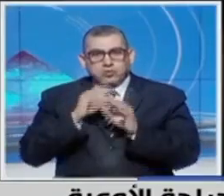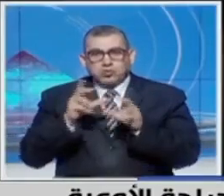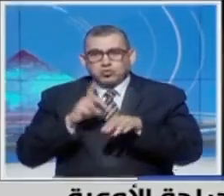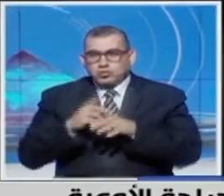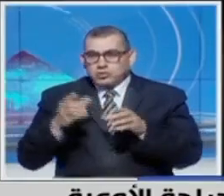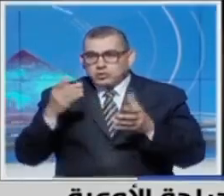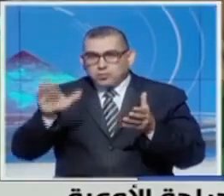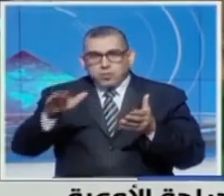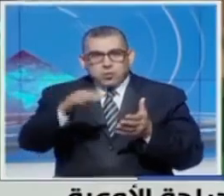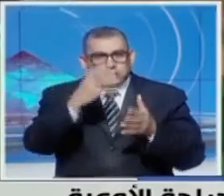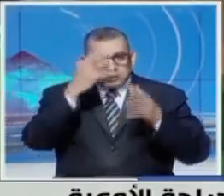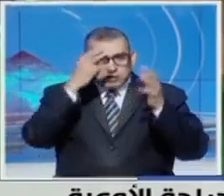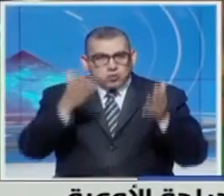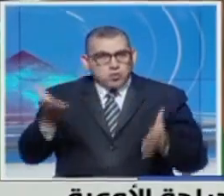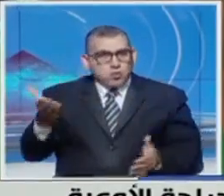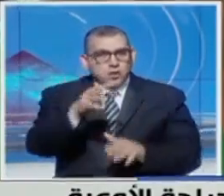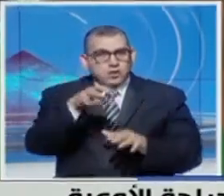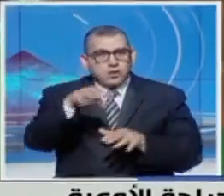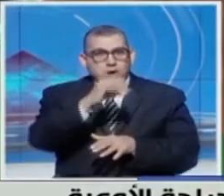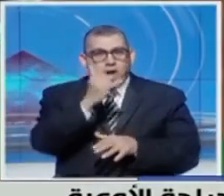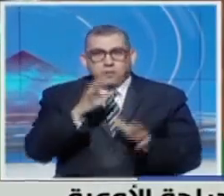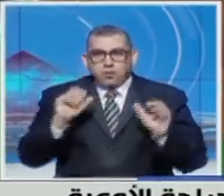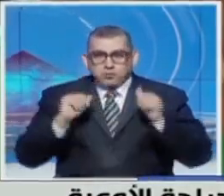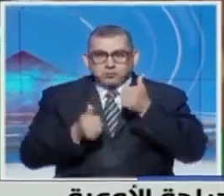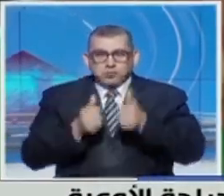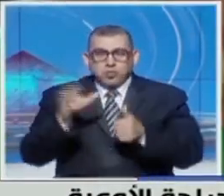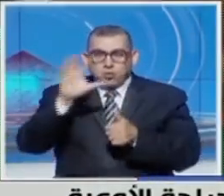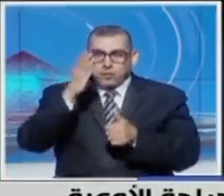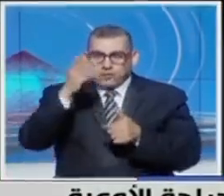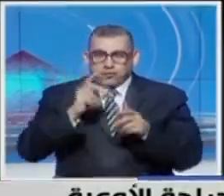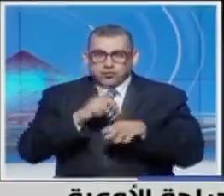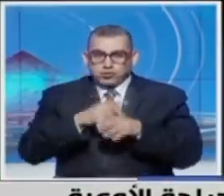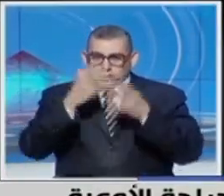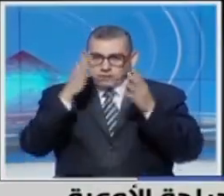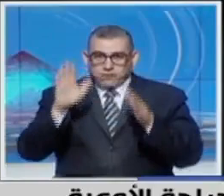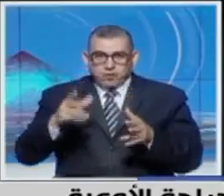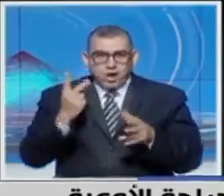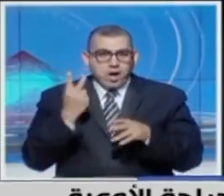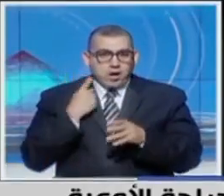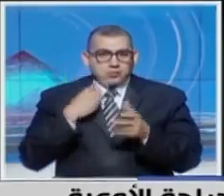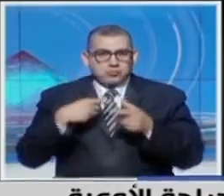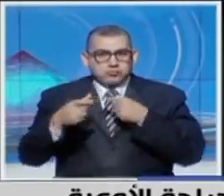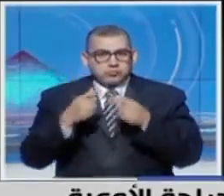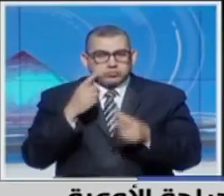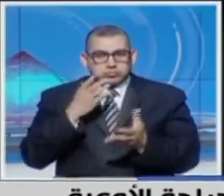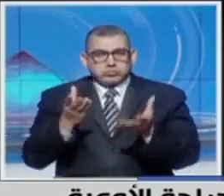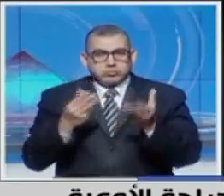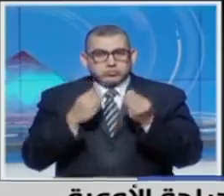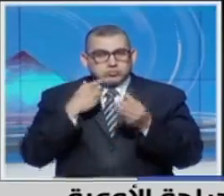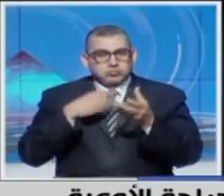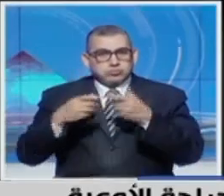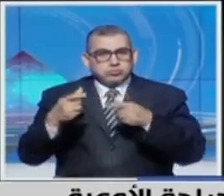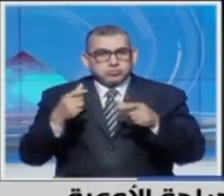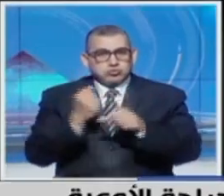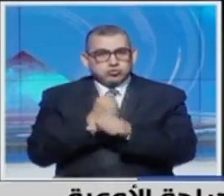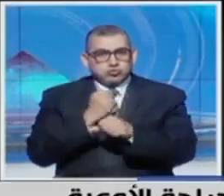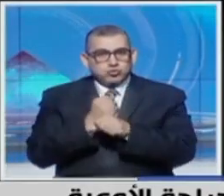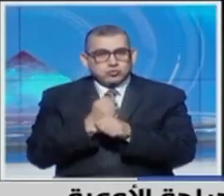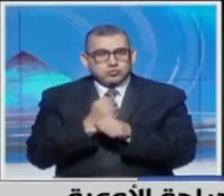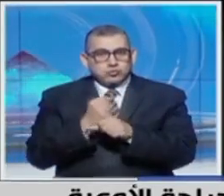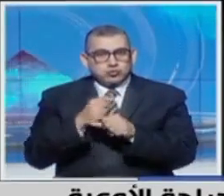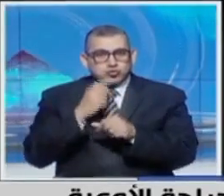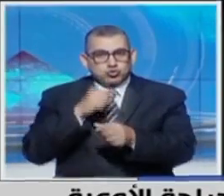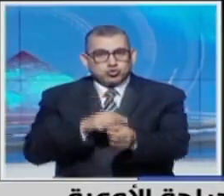كبير جدا من جميع الدول العربية ومن أوروبا. أحدث التقنيات هي أساساً بتبقى في شغل الشريان